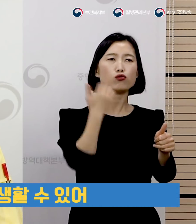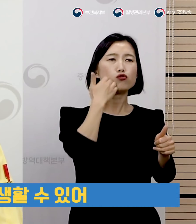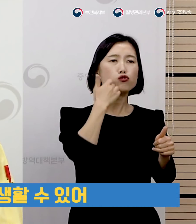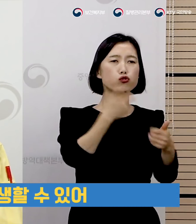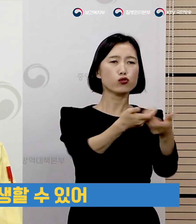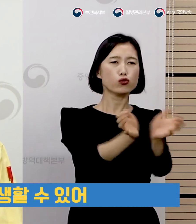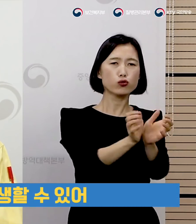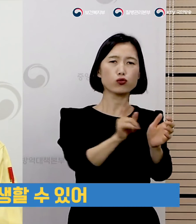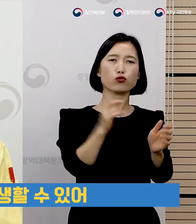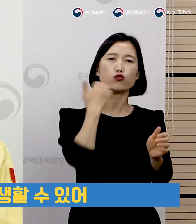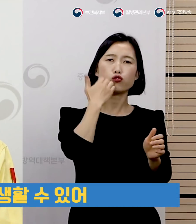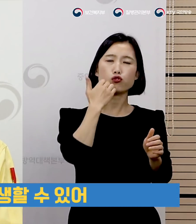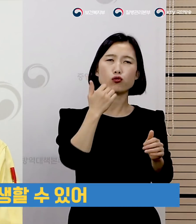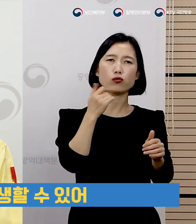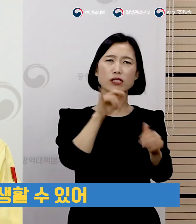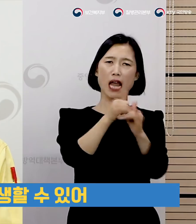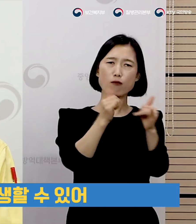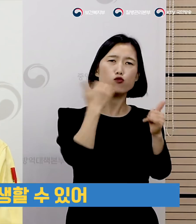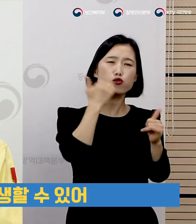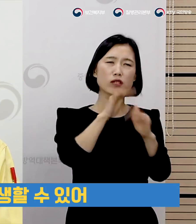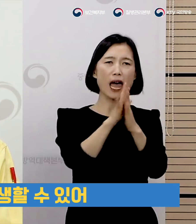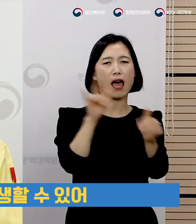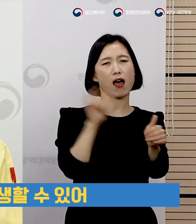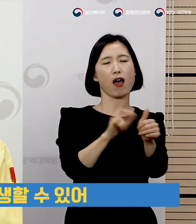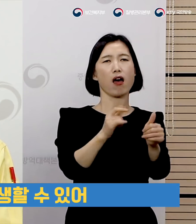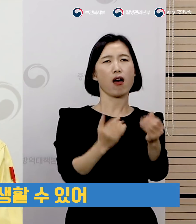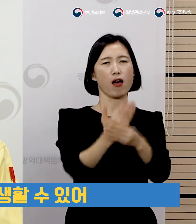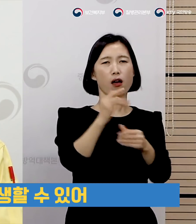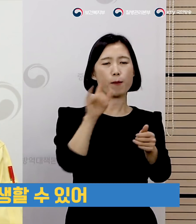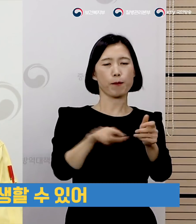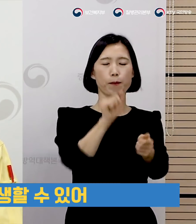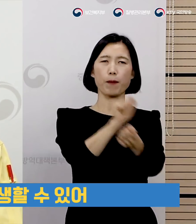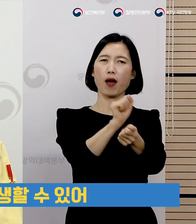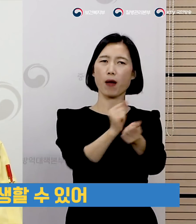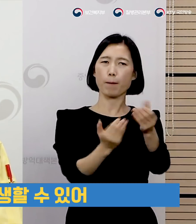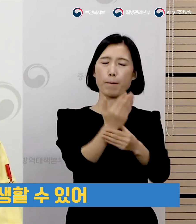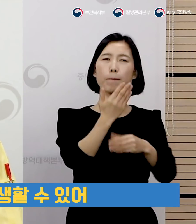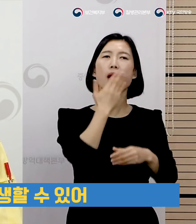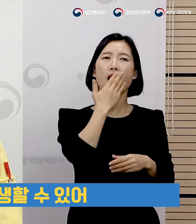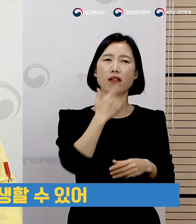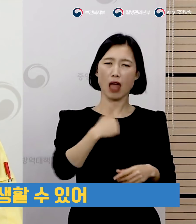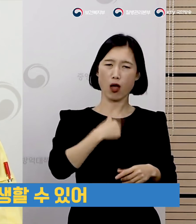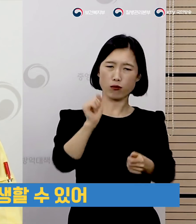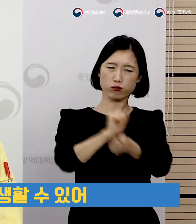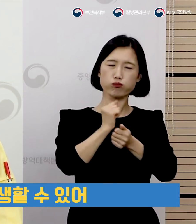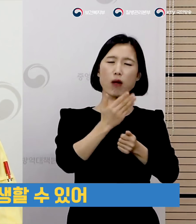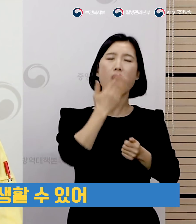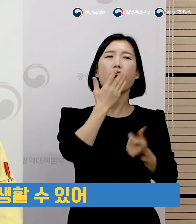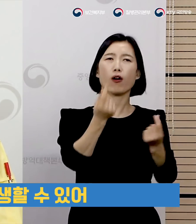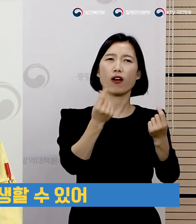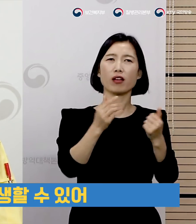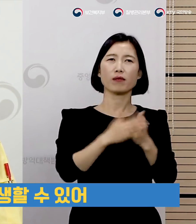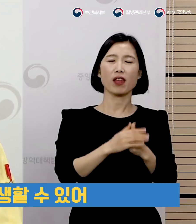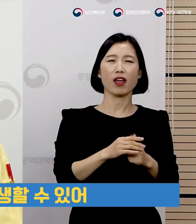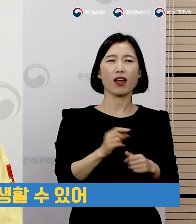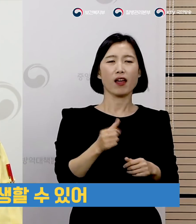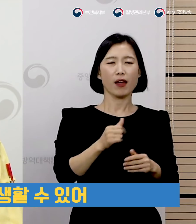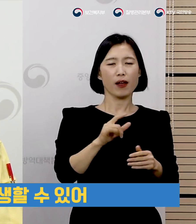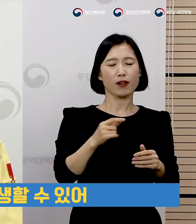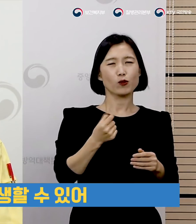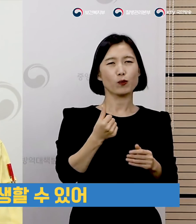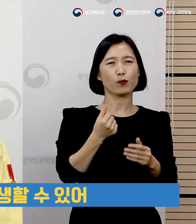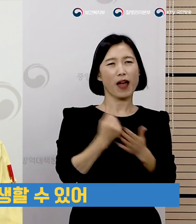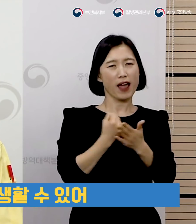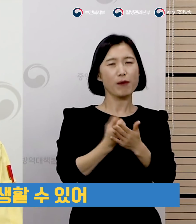조직에게나 발생할 수 있는 사례라는 점을 좀 이해해 주시고, 이 안타깝게 확진이